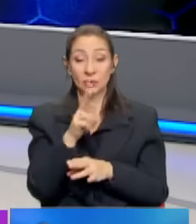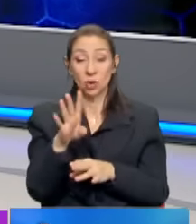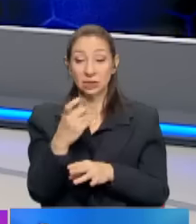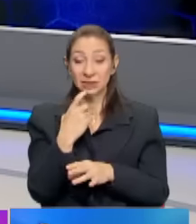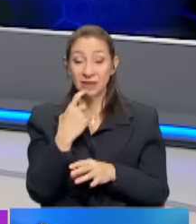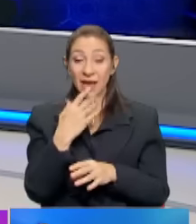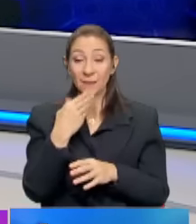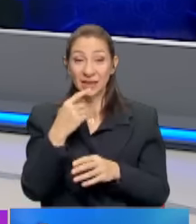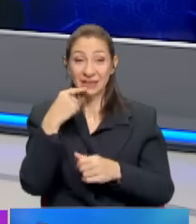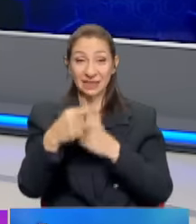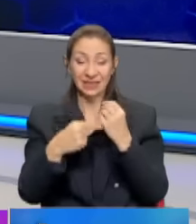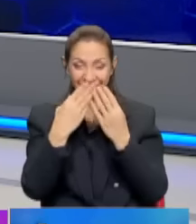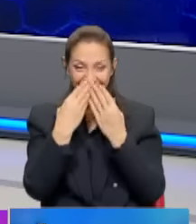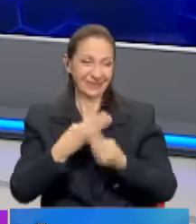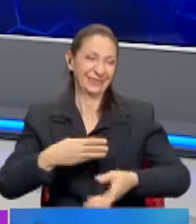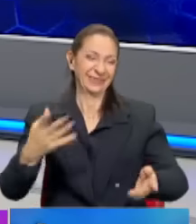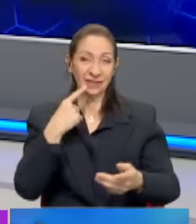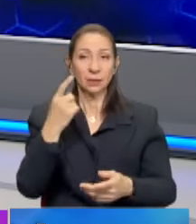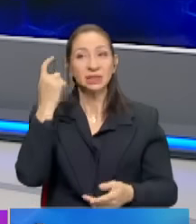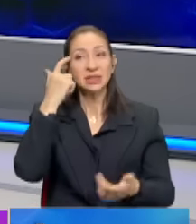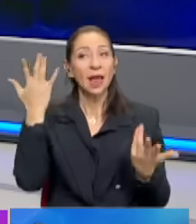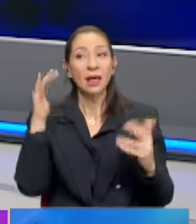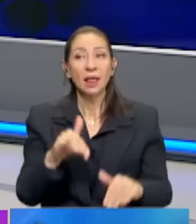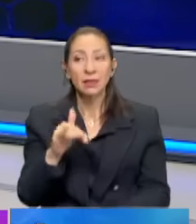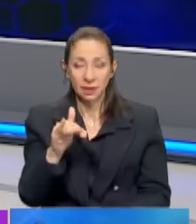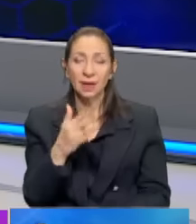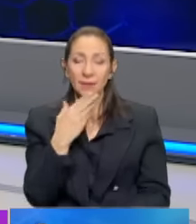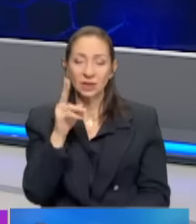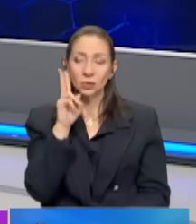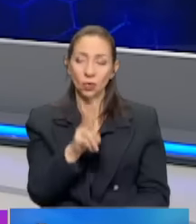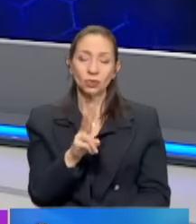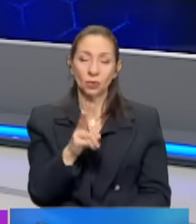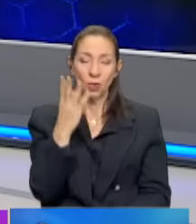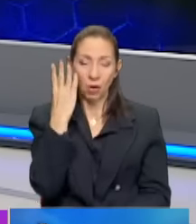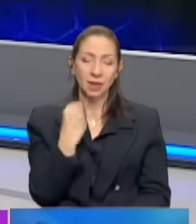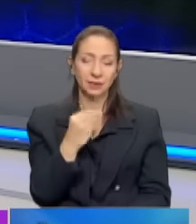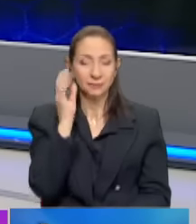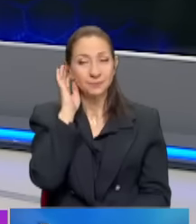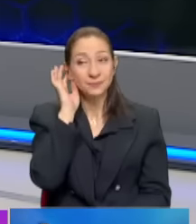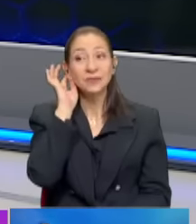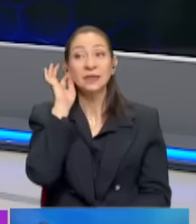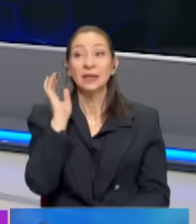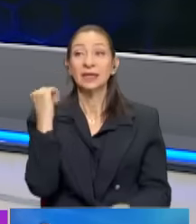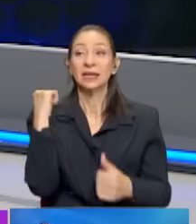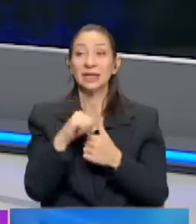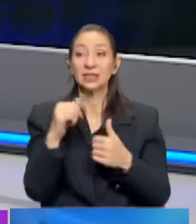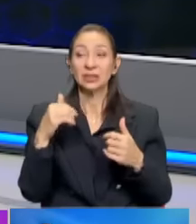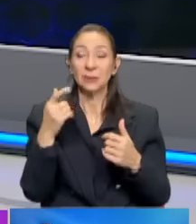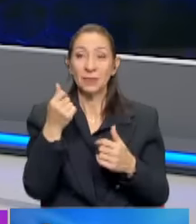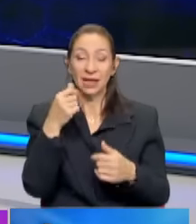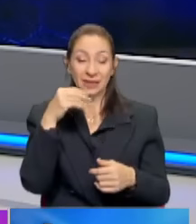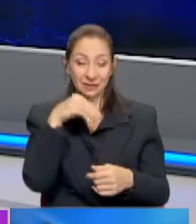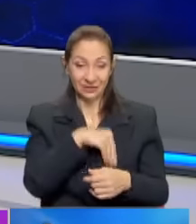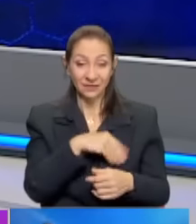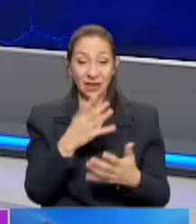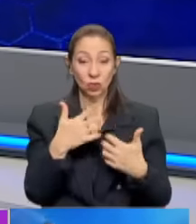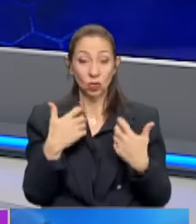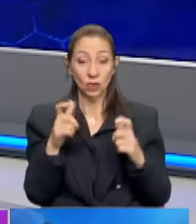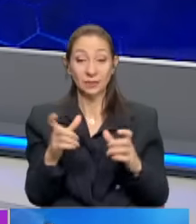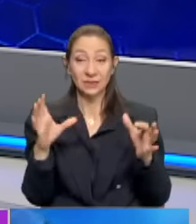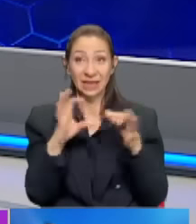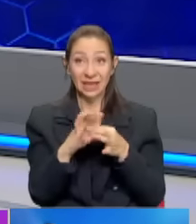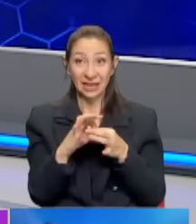yılı emekliler yılı ilan edilince başına ne geldiğini emekli yaşayarak görüyor Efendim yine cebimizi ilgilendiren aynı zamanda güvenliğimizi